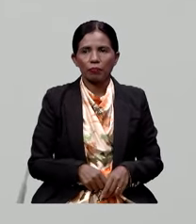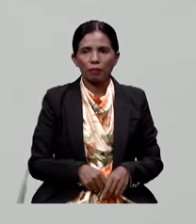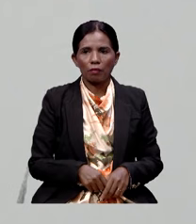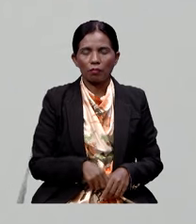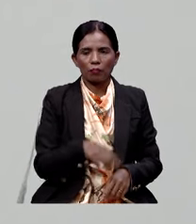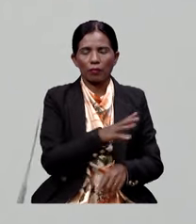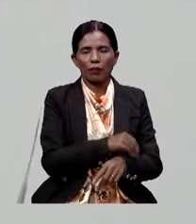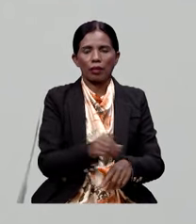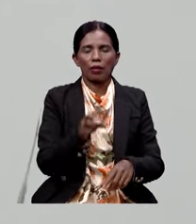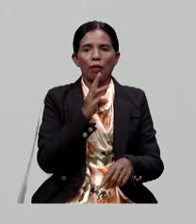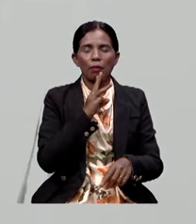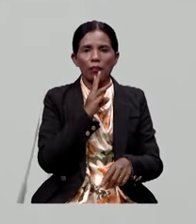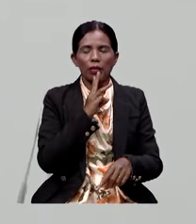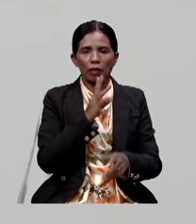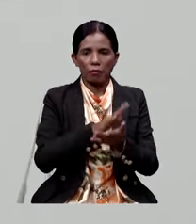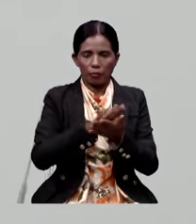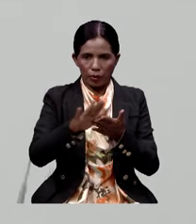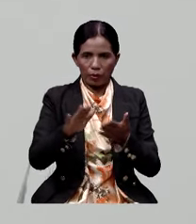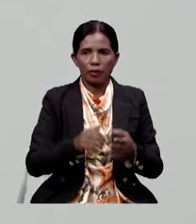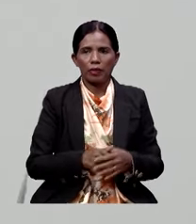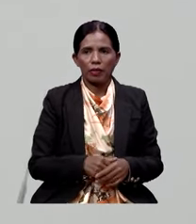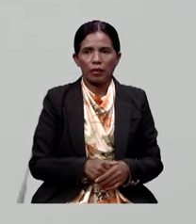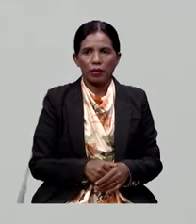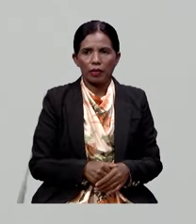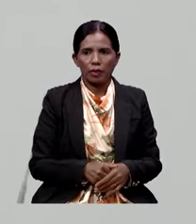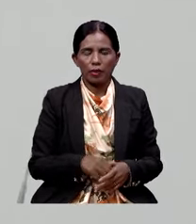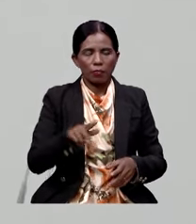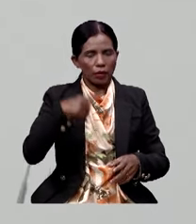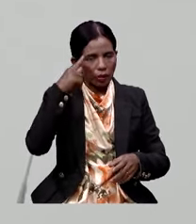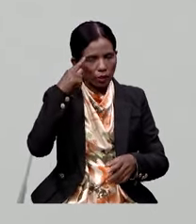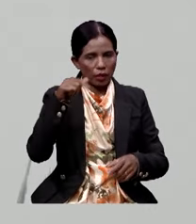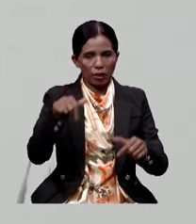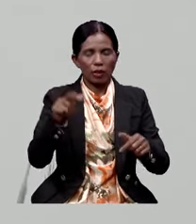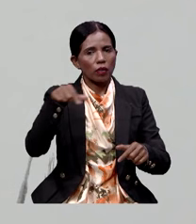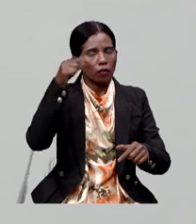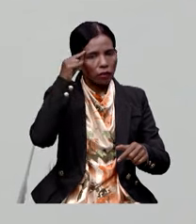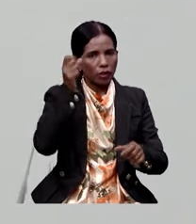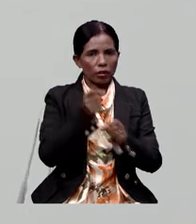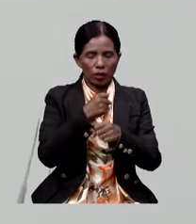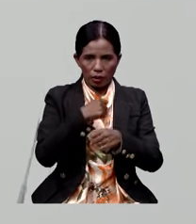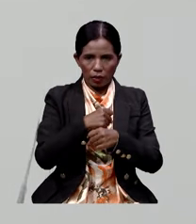ne. Kamane politik ada nih gubernur si halo